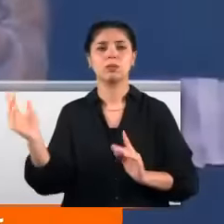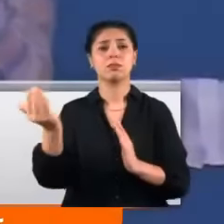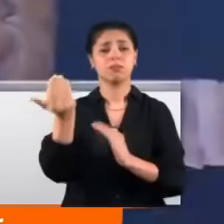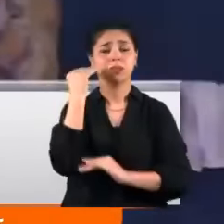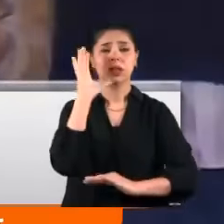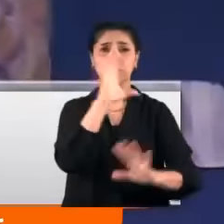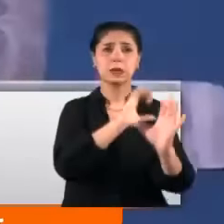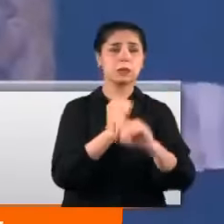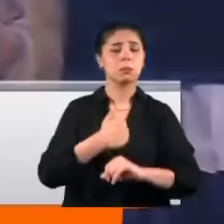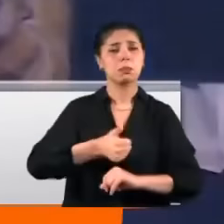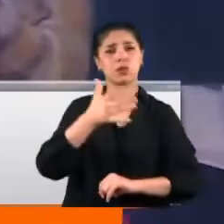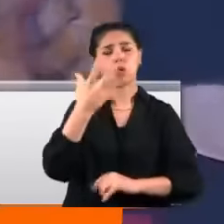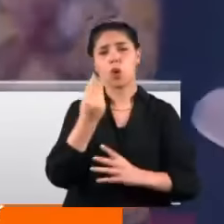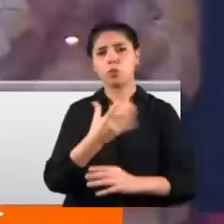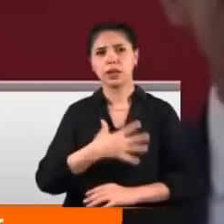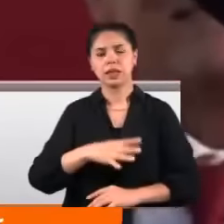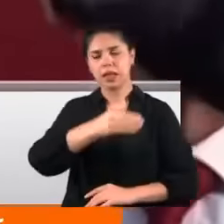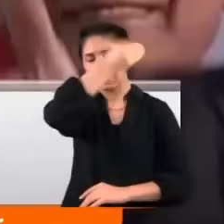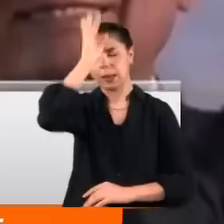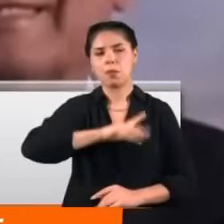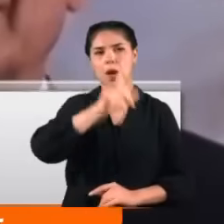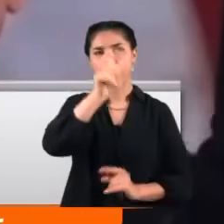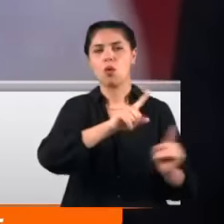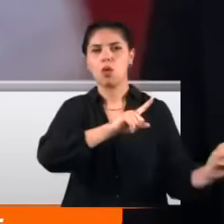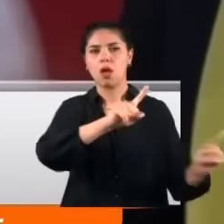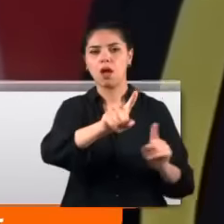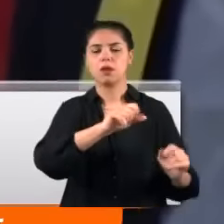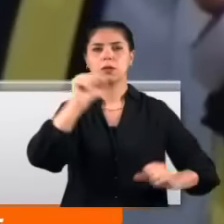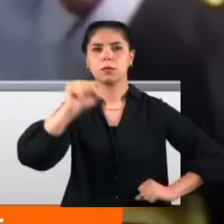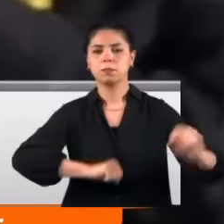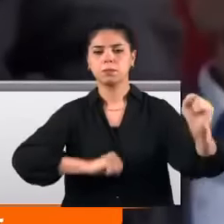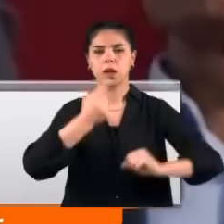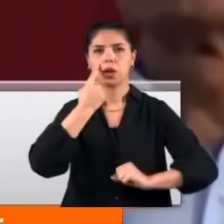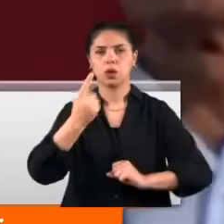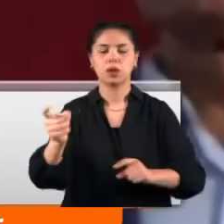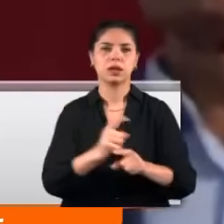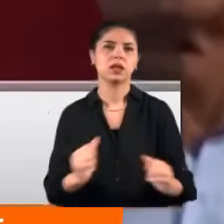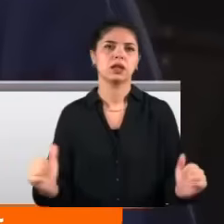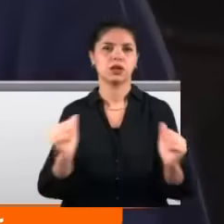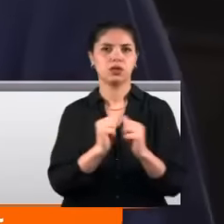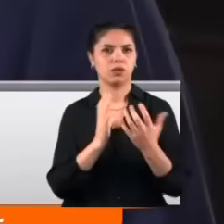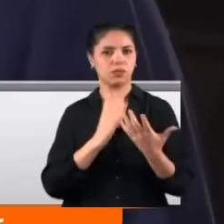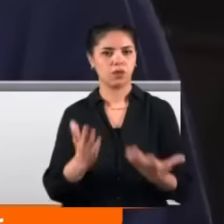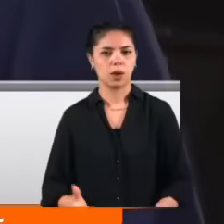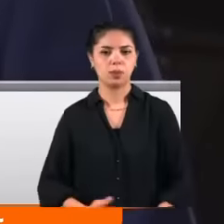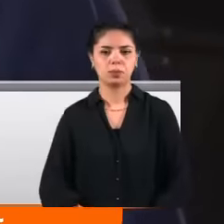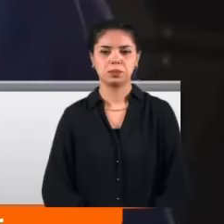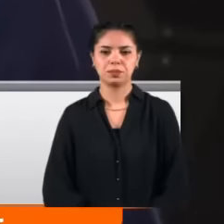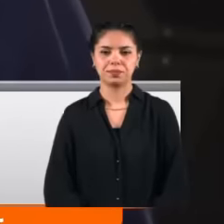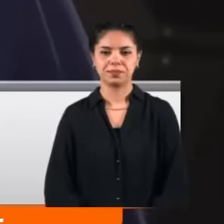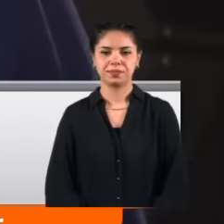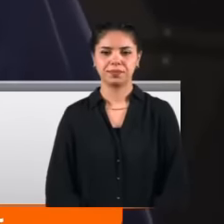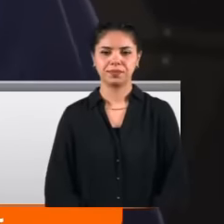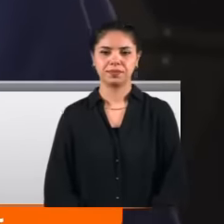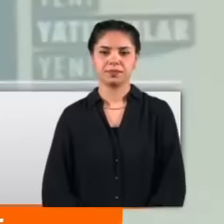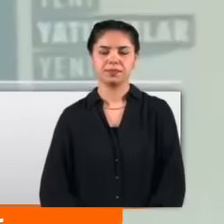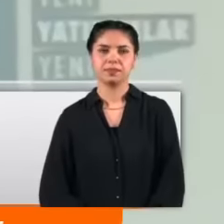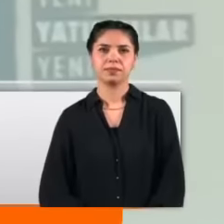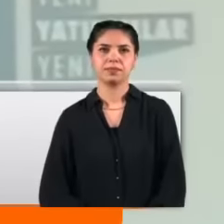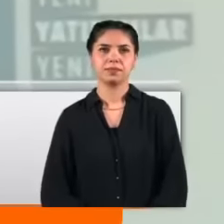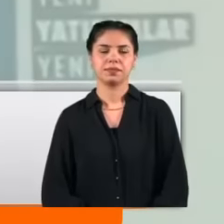kullanılan İBB Başkanı Ekrem İmamoğlu arasındaki gizli çekişmede tansiyon yükseliyor. Memnuniyet anketlerinin sonuçlarına göre